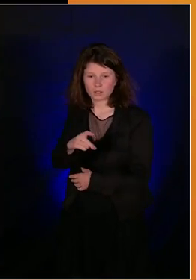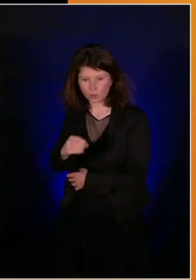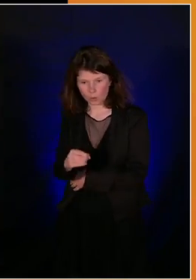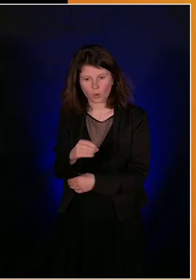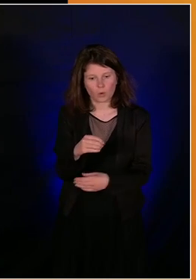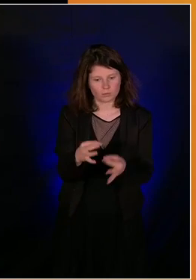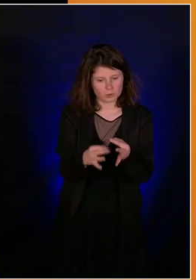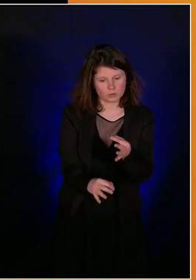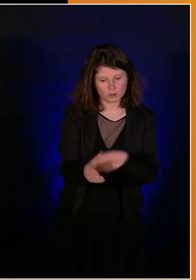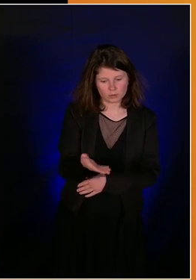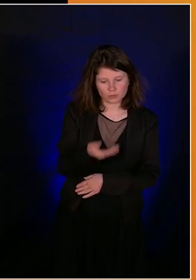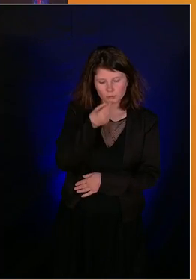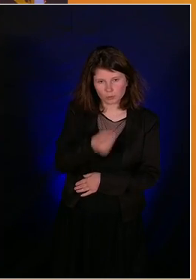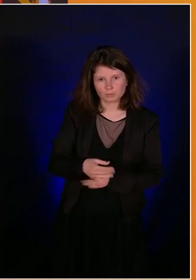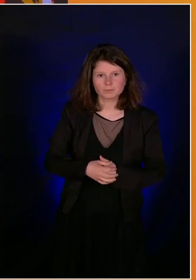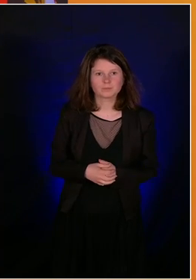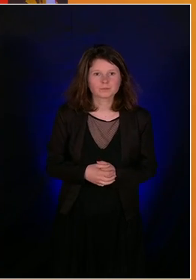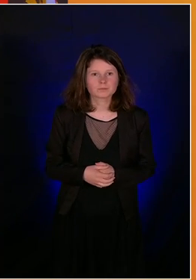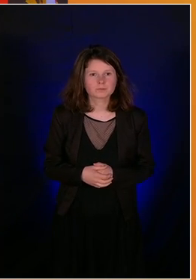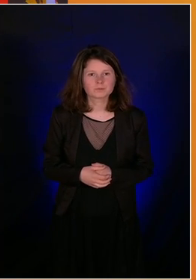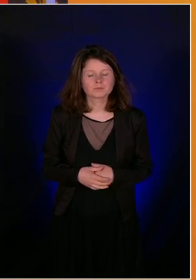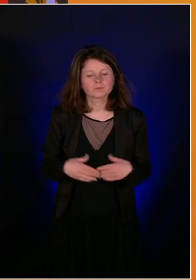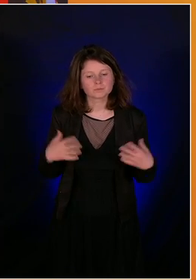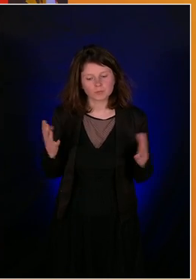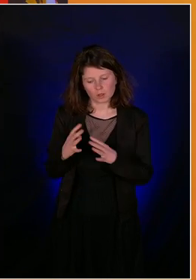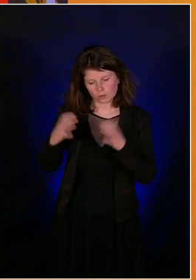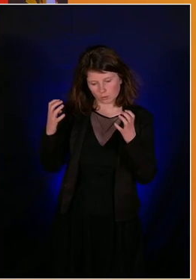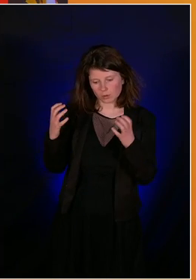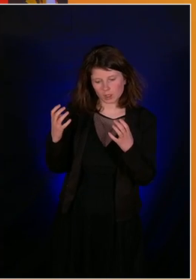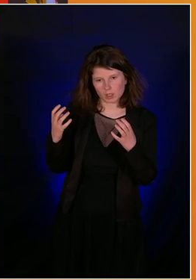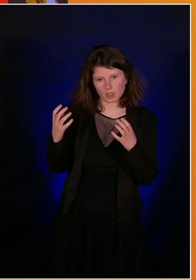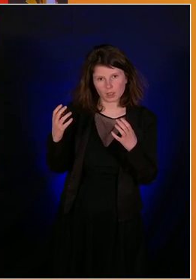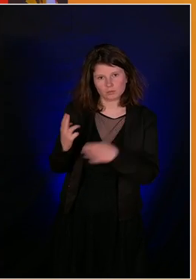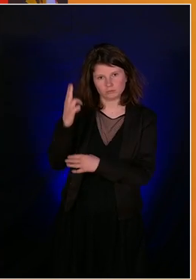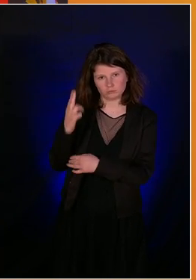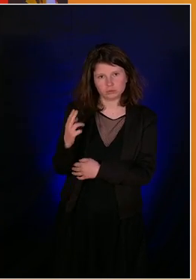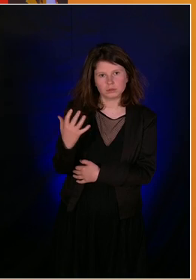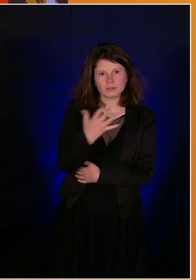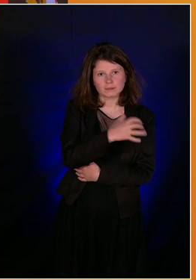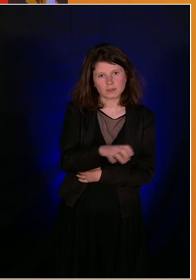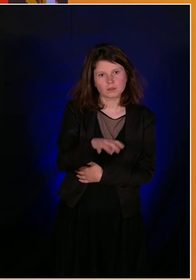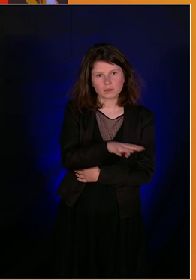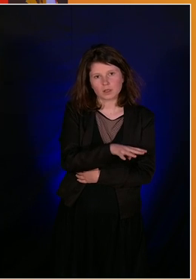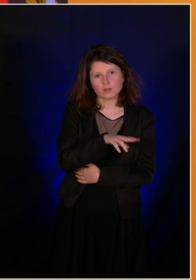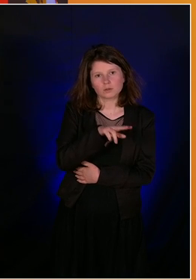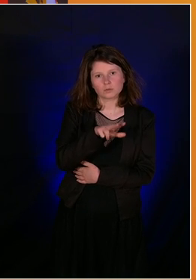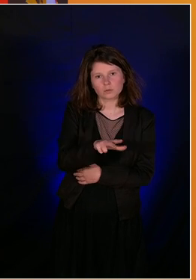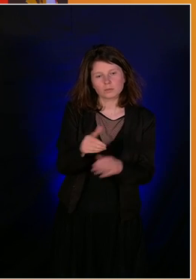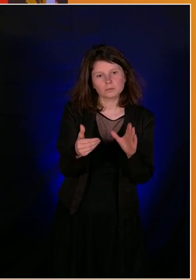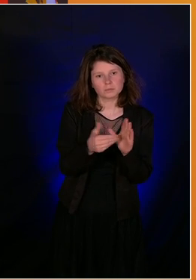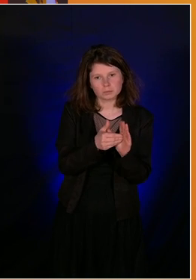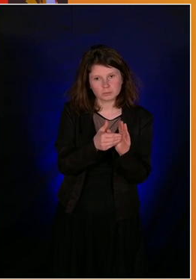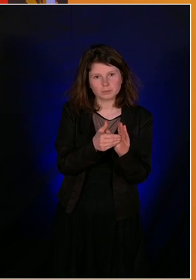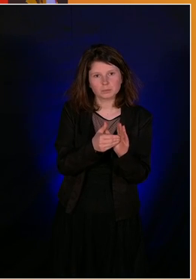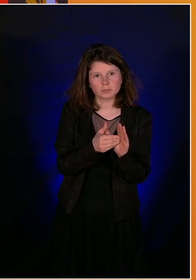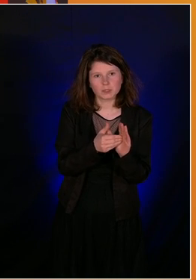voilà à l'ouverture du congrès il y avait 565042 voies disponibles le nombre de votants est